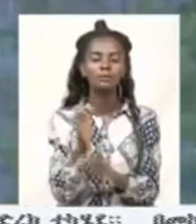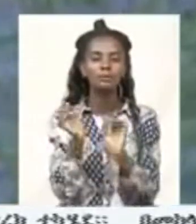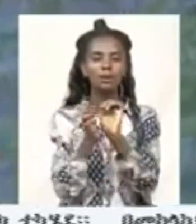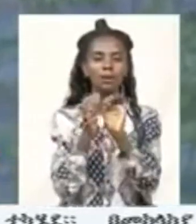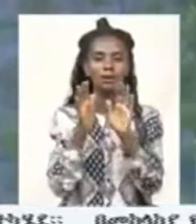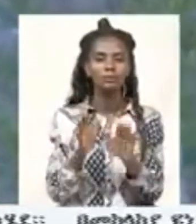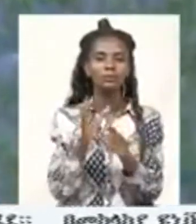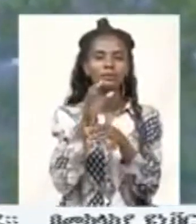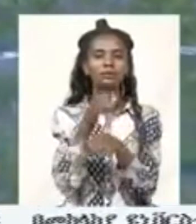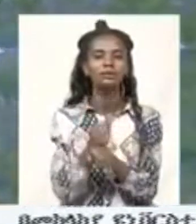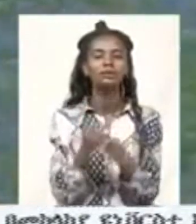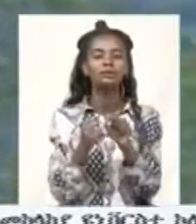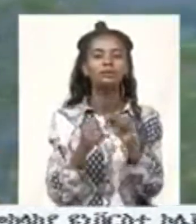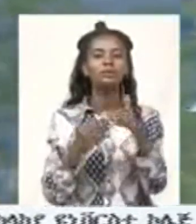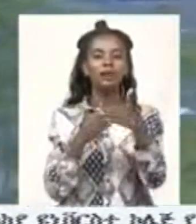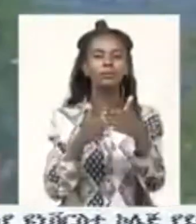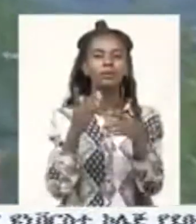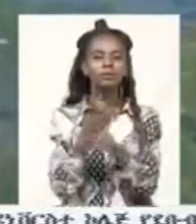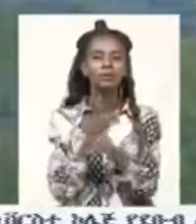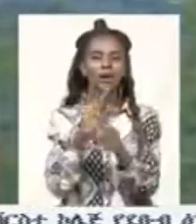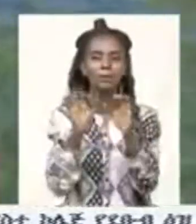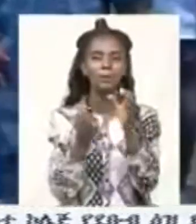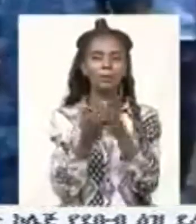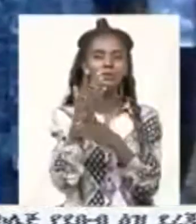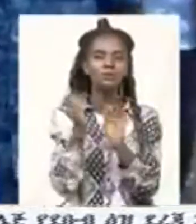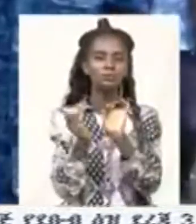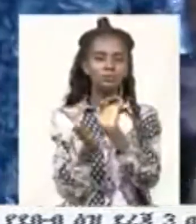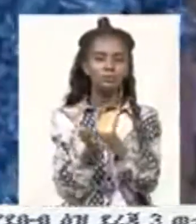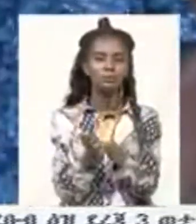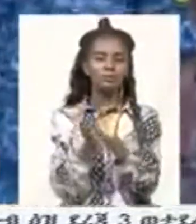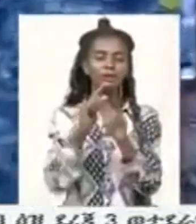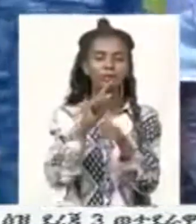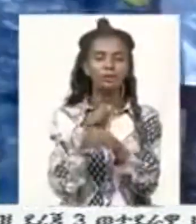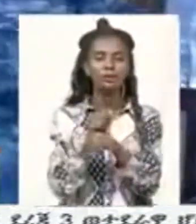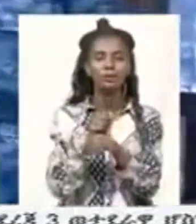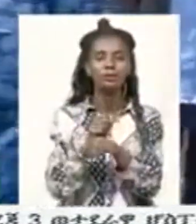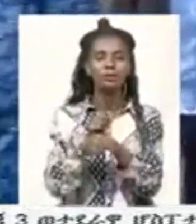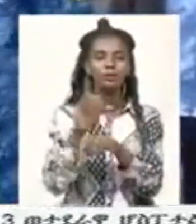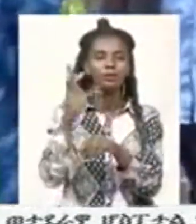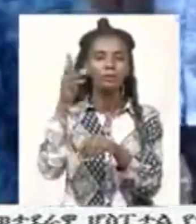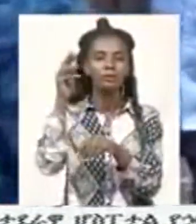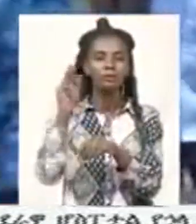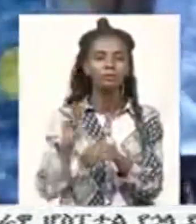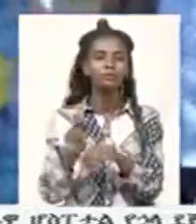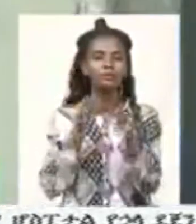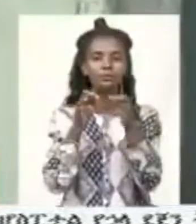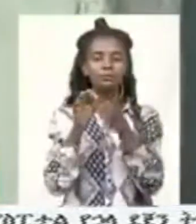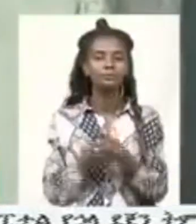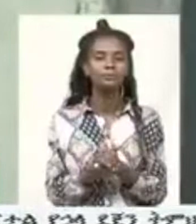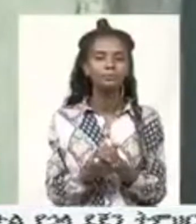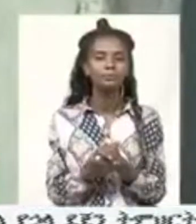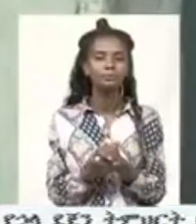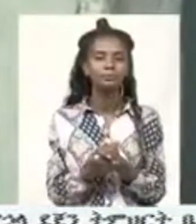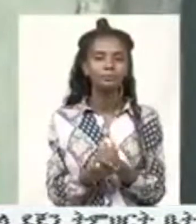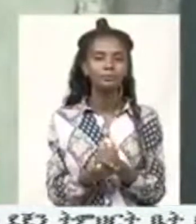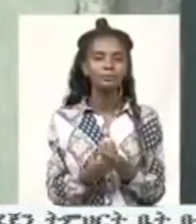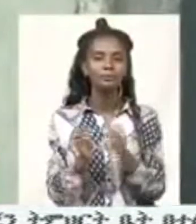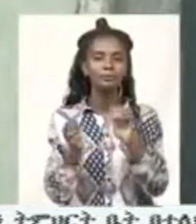ለታራሚዎች አያያዝ እንቅፋት እንደፈጠረ የአርባ ምንጭ ማረሚያ ተቋም ኃላፊ ኮማንደር አለሙ ኬንቶ ተናግረዋል። ጣሪያ የተገጠመ